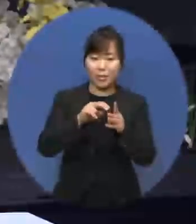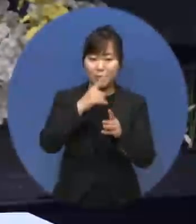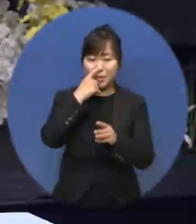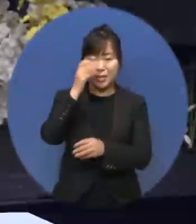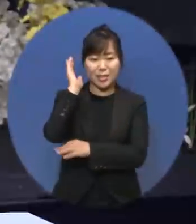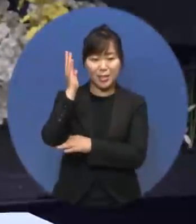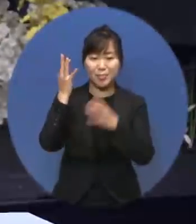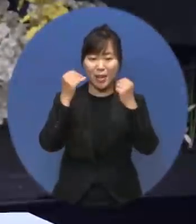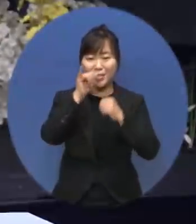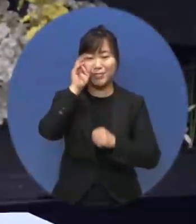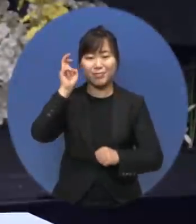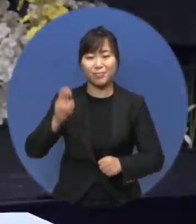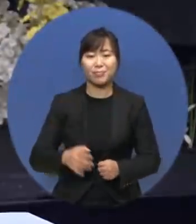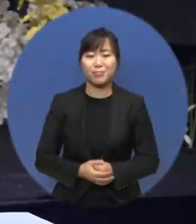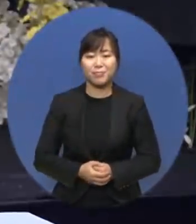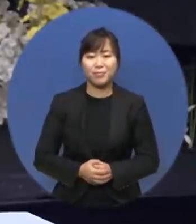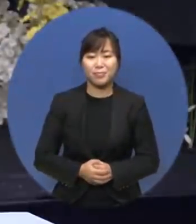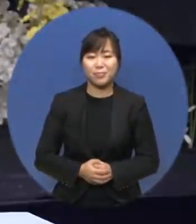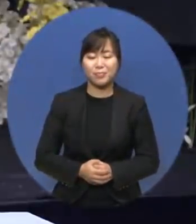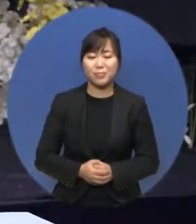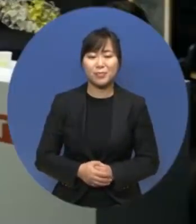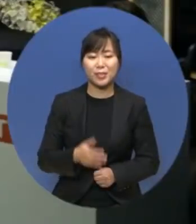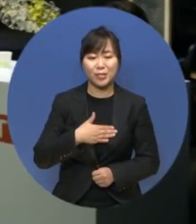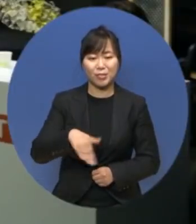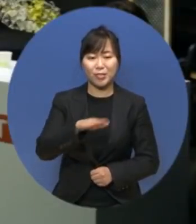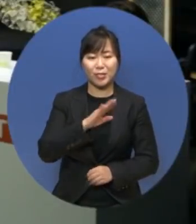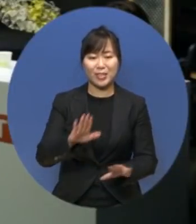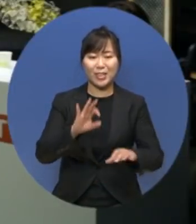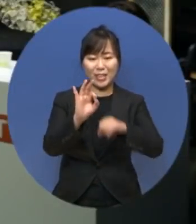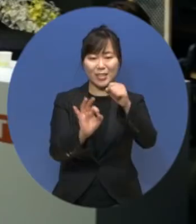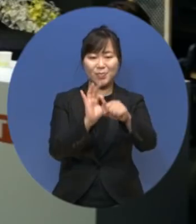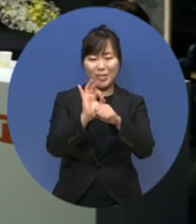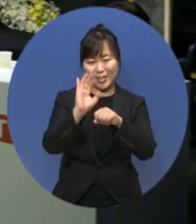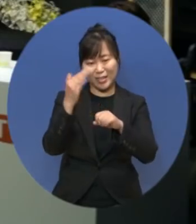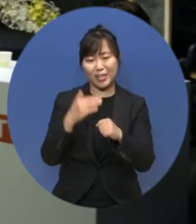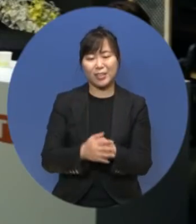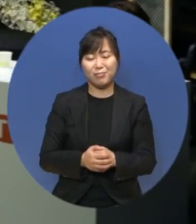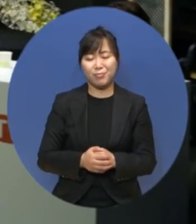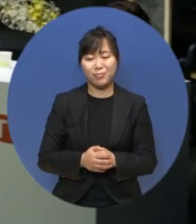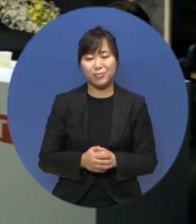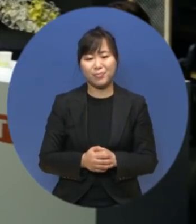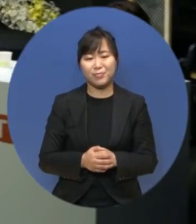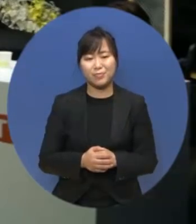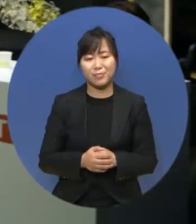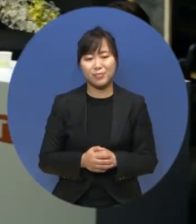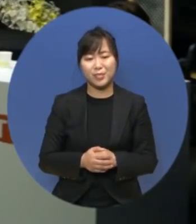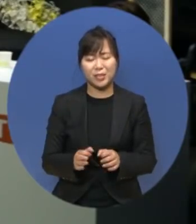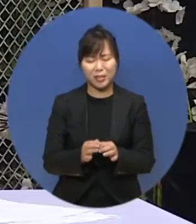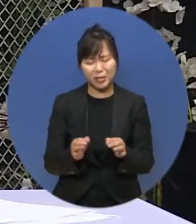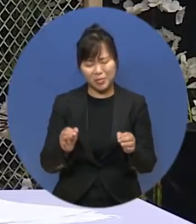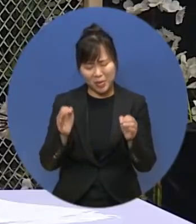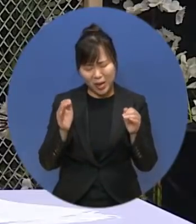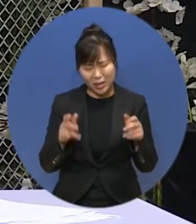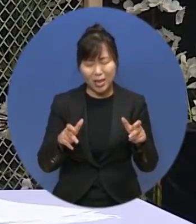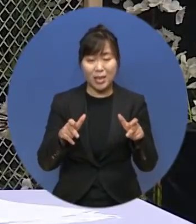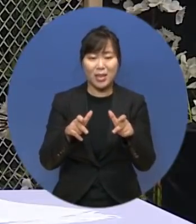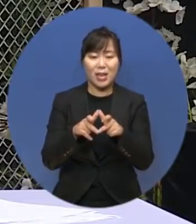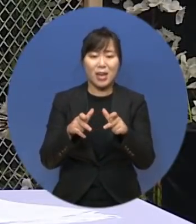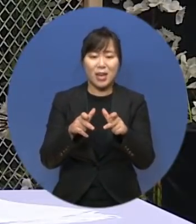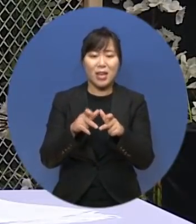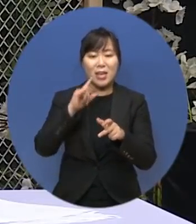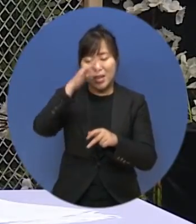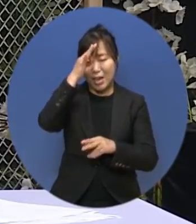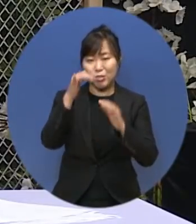이야기들이 많이 있으실 것 같아요. 네. 저희도 이제 10년 됐습니다. 10년 됐는데 그동안 장애